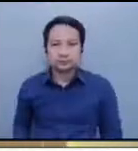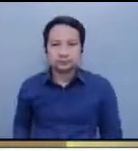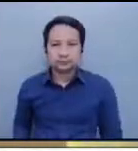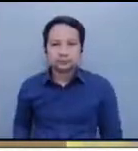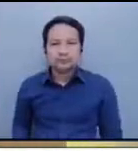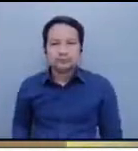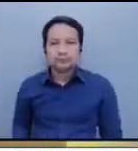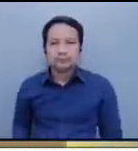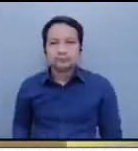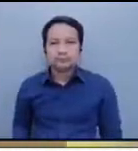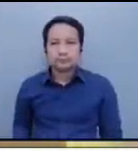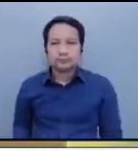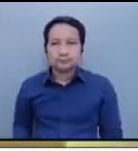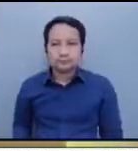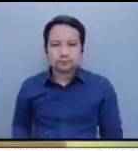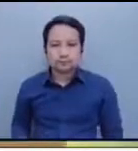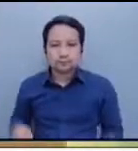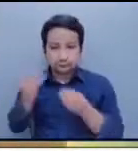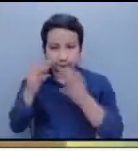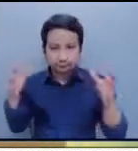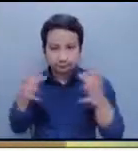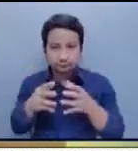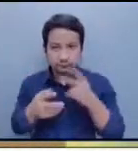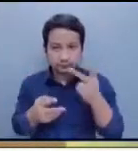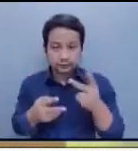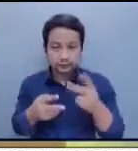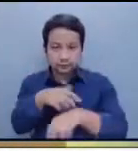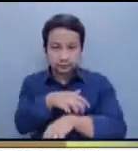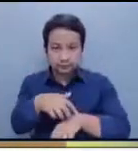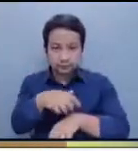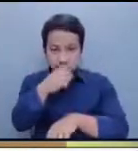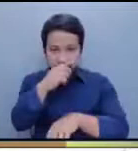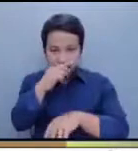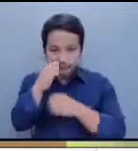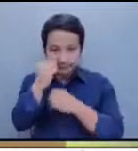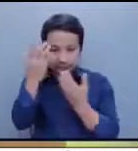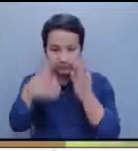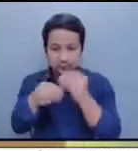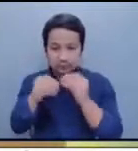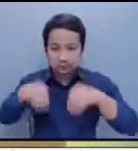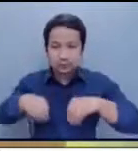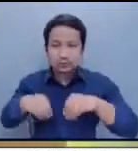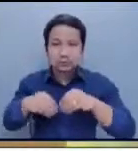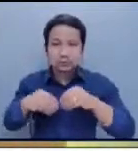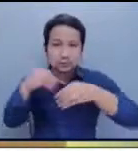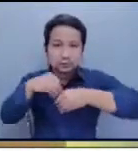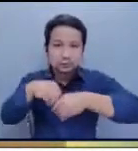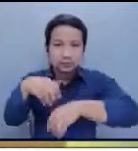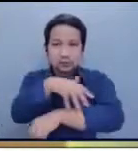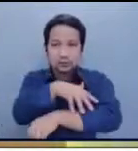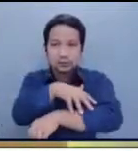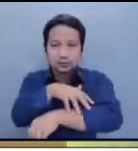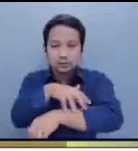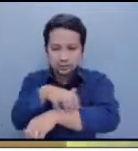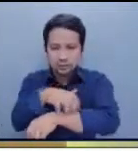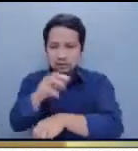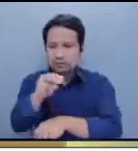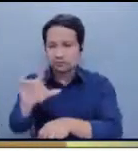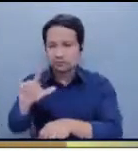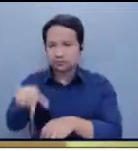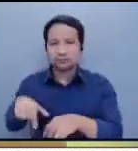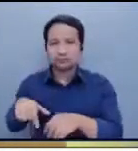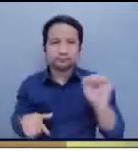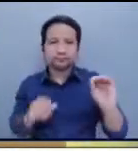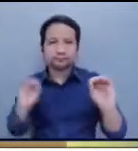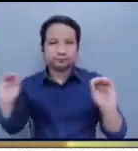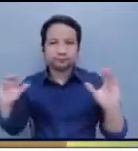Nagpang-abot naman ang mga taga-suporta ng dalawang kandidato sa pagkapangulo sa loob ng isang mall sa Makati. Kanya-kanyang